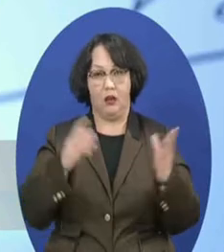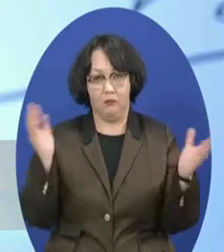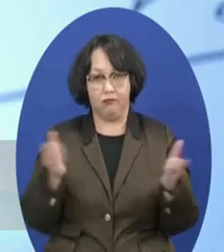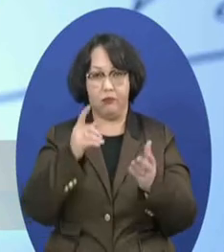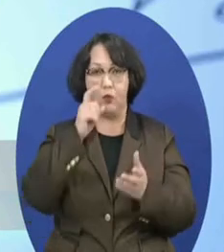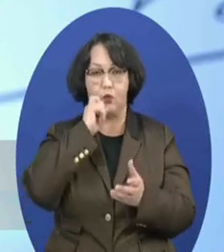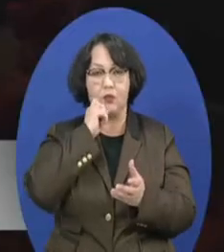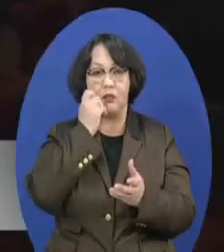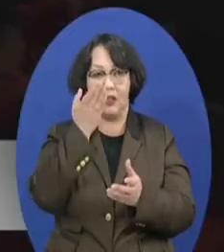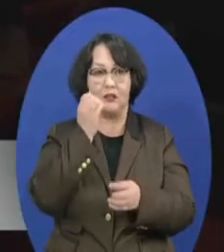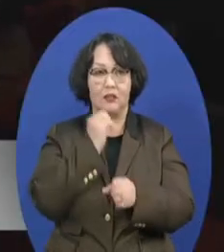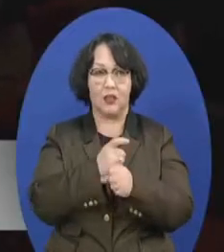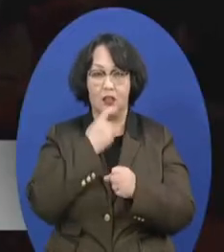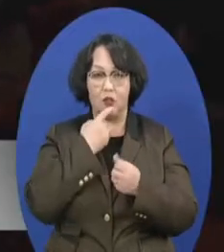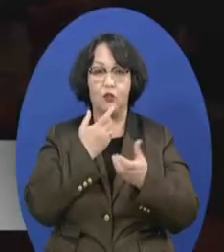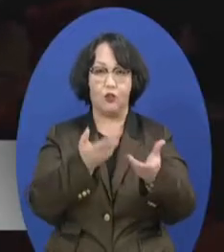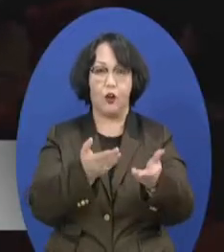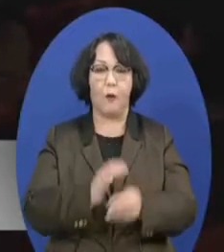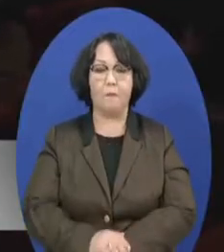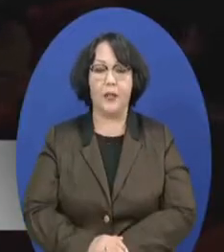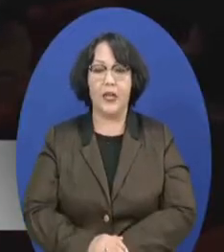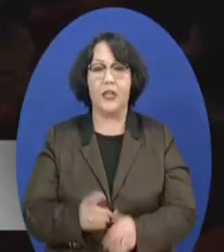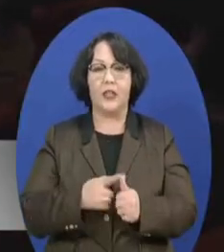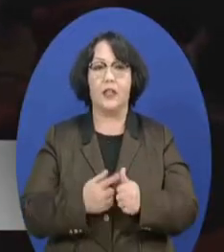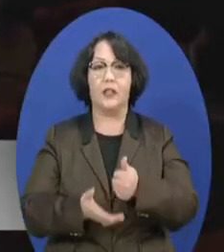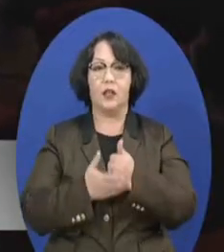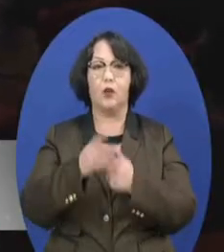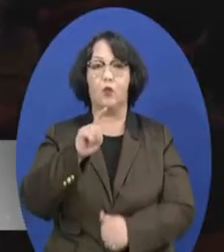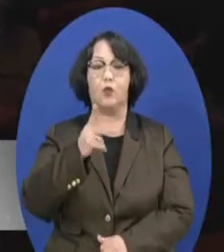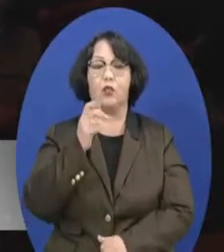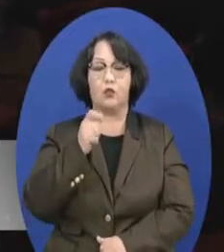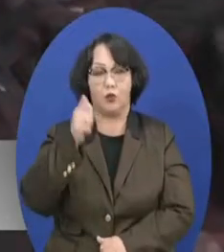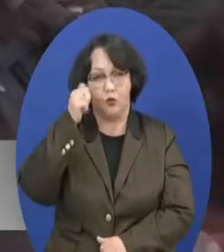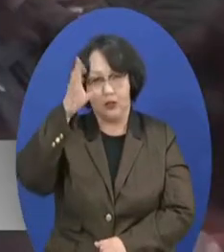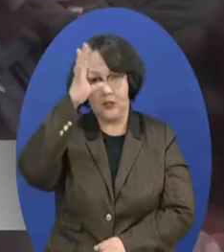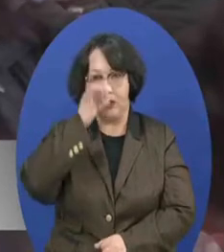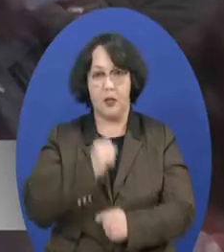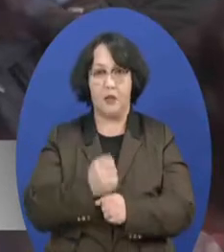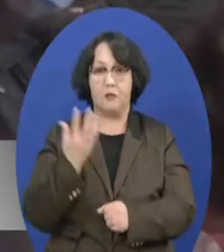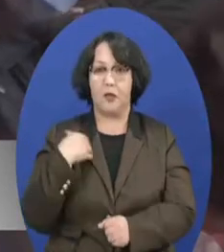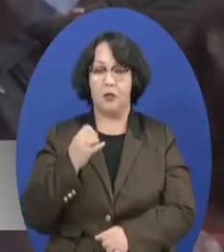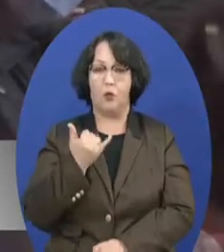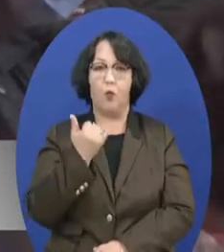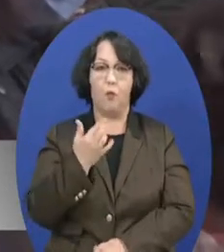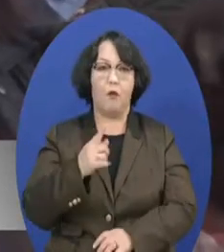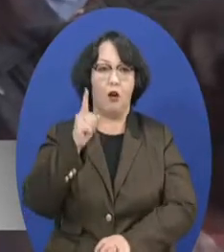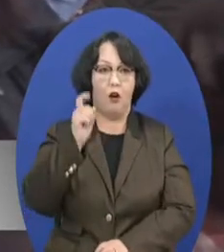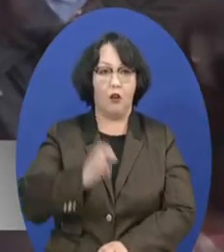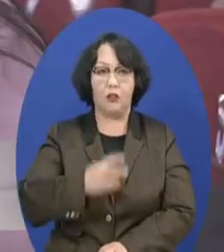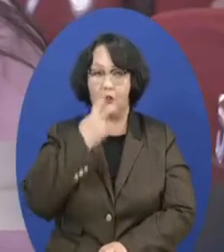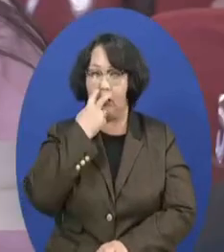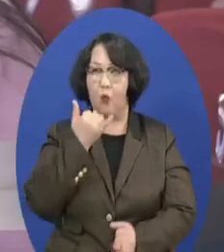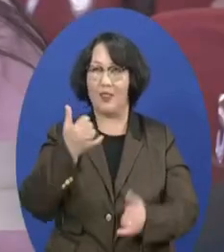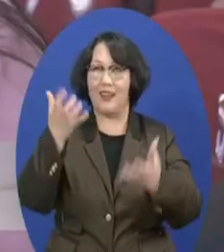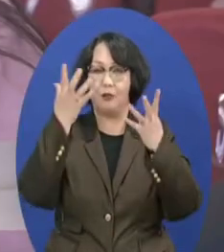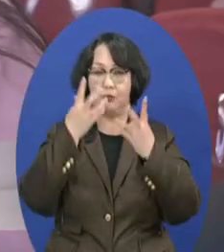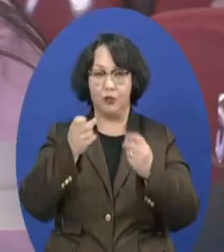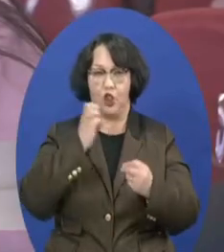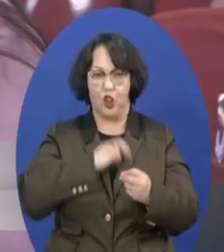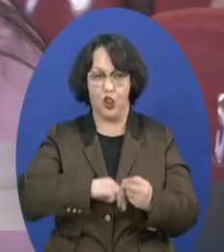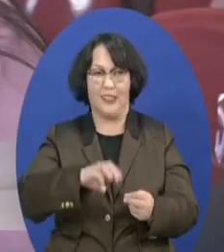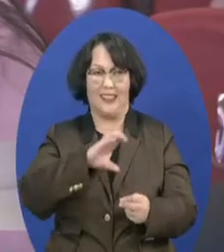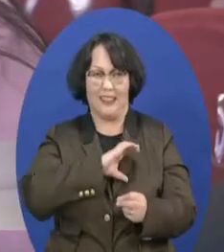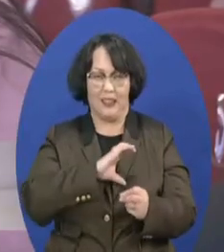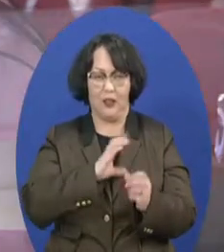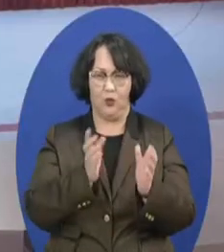хүсэж байна. Харин нэр дэвшигч хүрсэх ерөнхий сайдаар ажиллах хугацаанда Улаанбаатарын утааг бууруулах ажилд сэтгэл